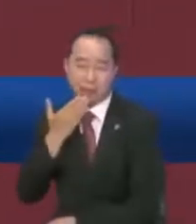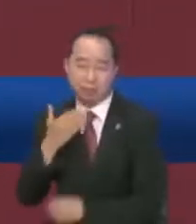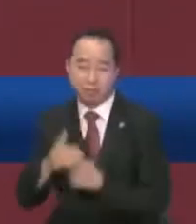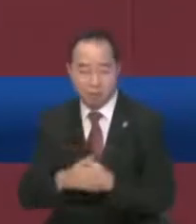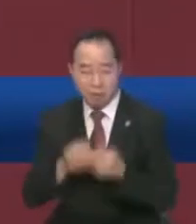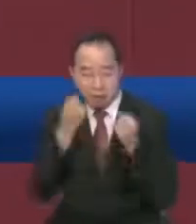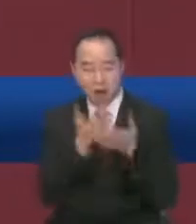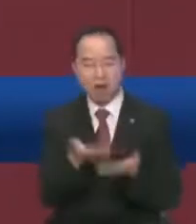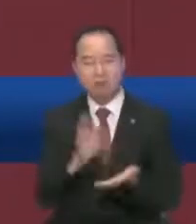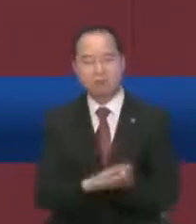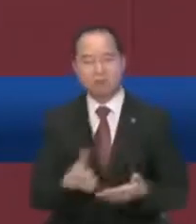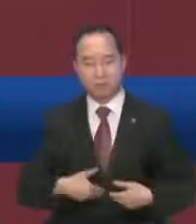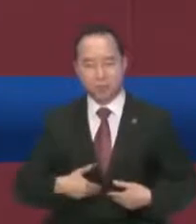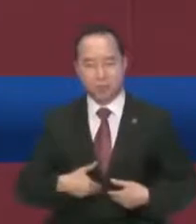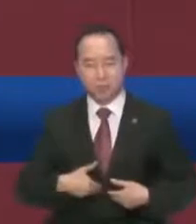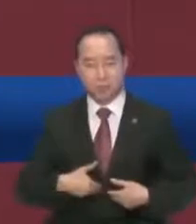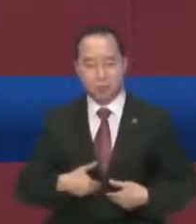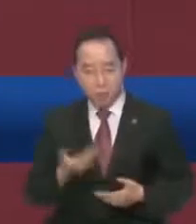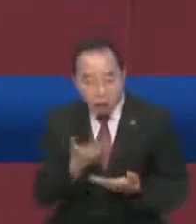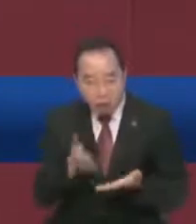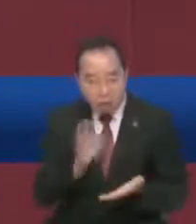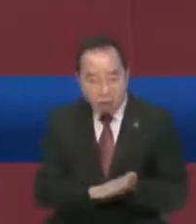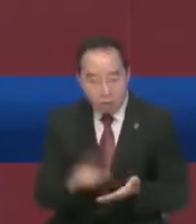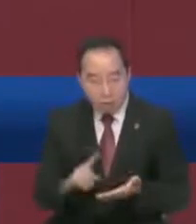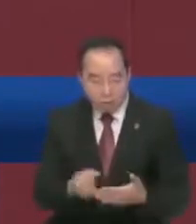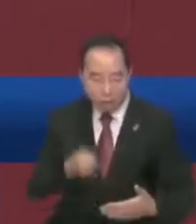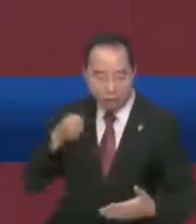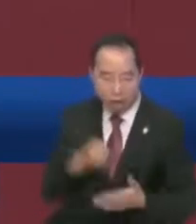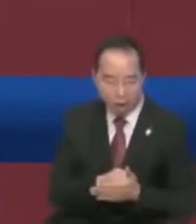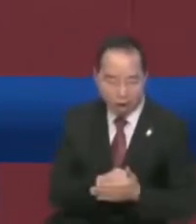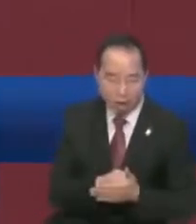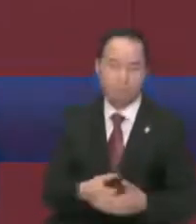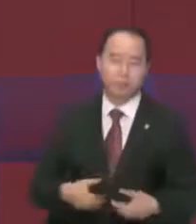필요합니다. 대전환은 우리의 결단을 요구합니다.